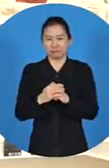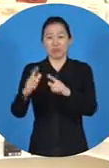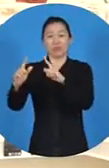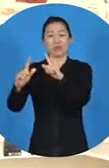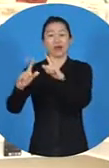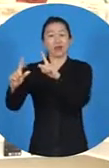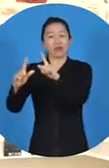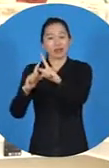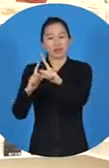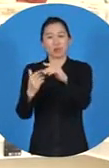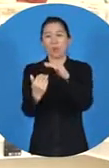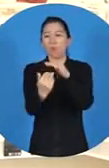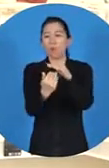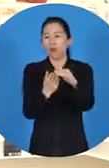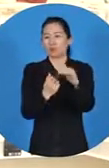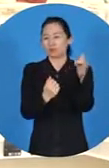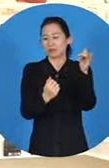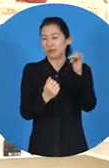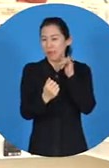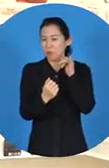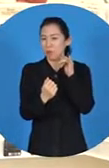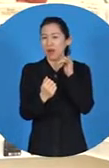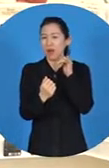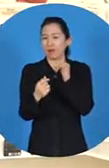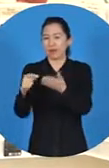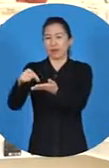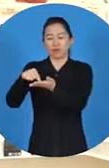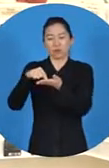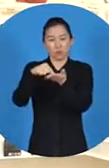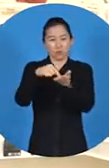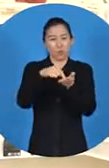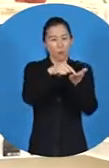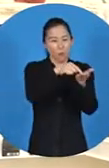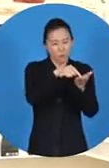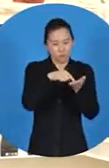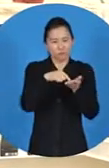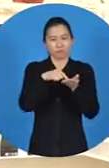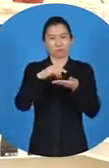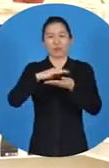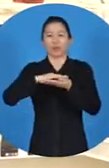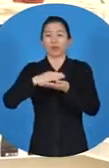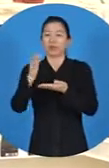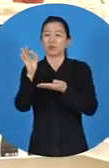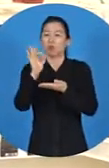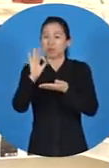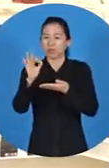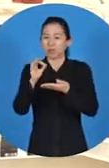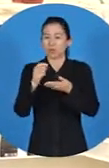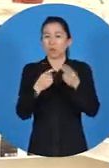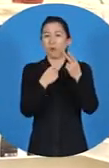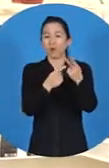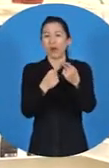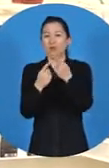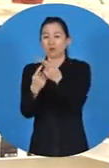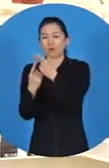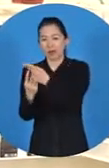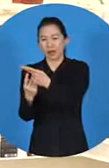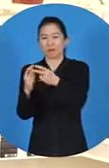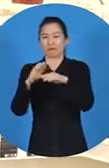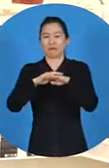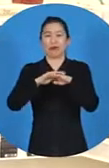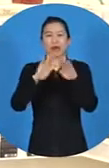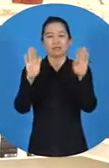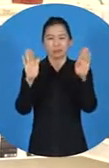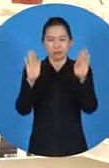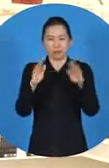LINE とかファックスや電話を通じまして、今までやっていなかったんですけれども、宅配サービスといったものを導入させ